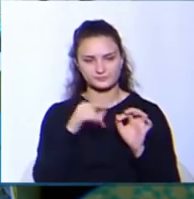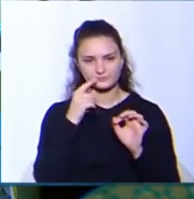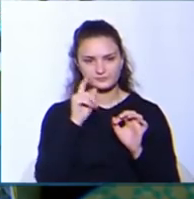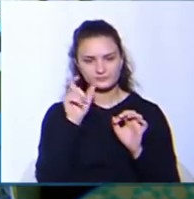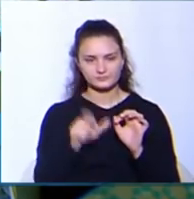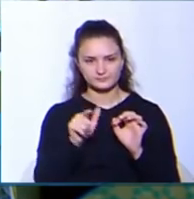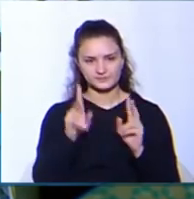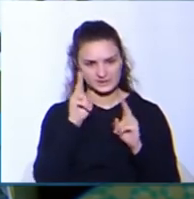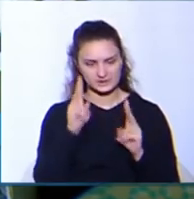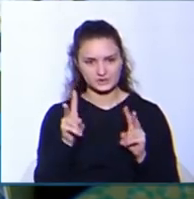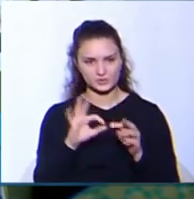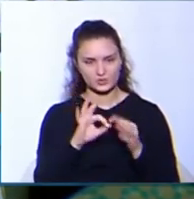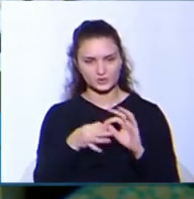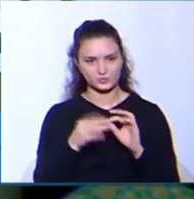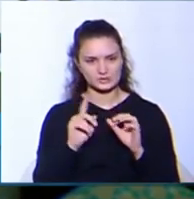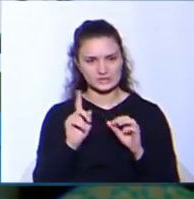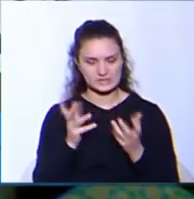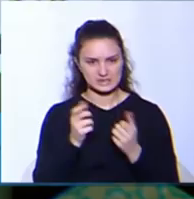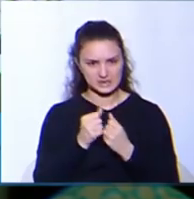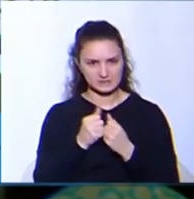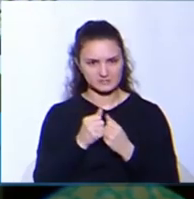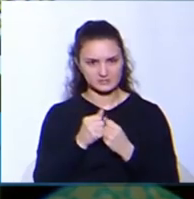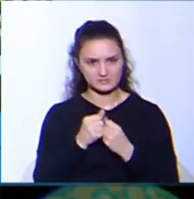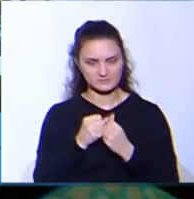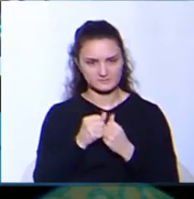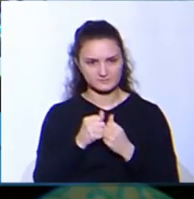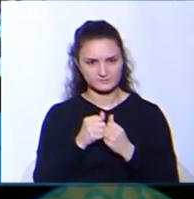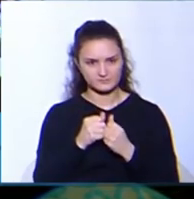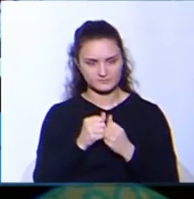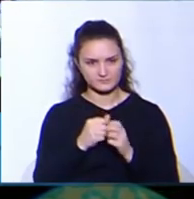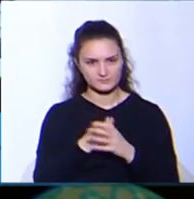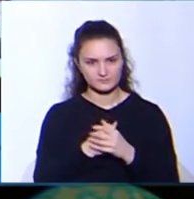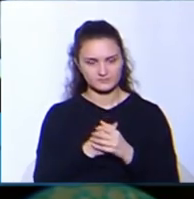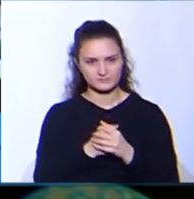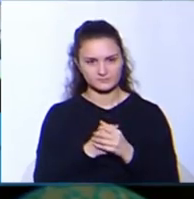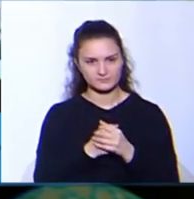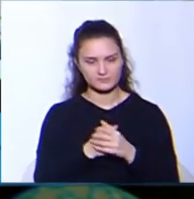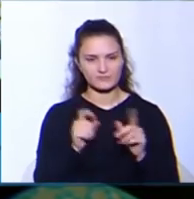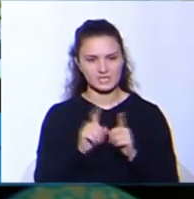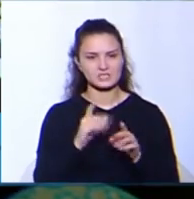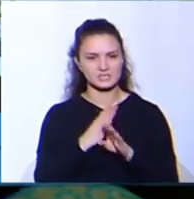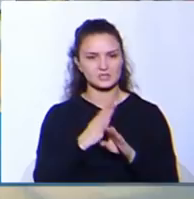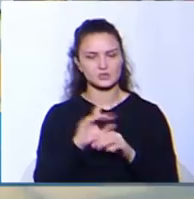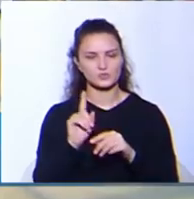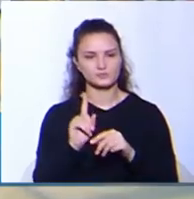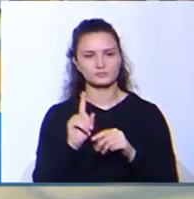იმაზე, რომ ადამიანმა არ იცის კონკრეტულად რას იღებს, სხვათაშორის არის ეს ესეთი ფენომენიც,